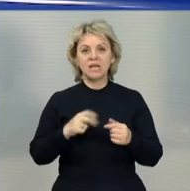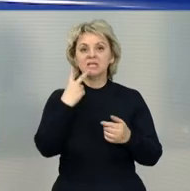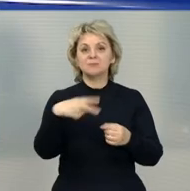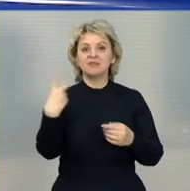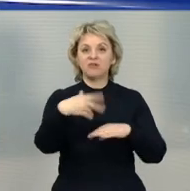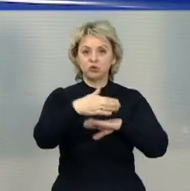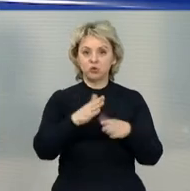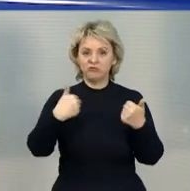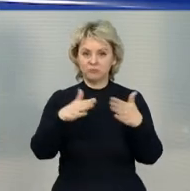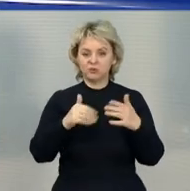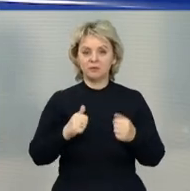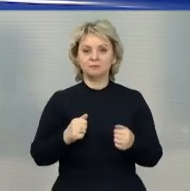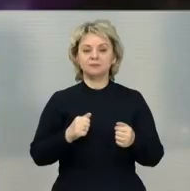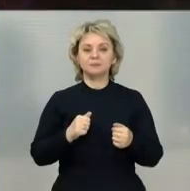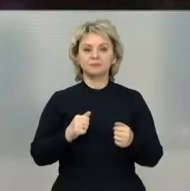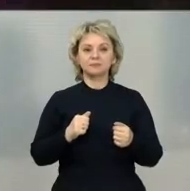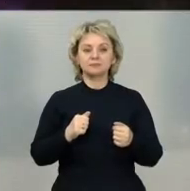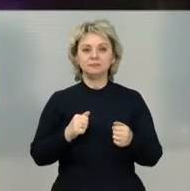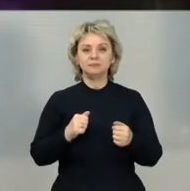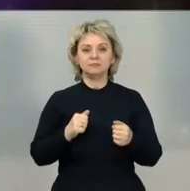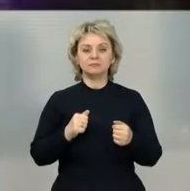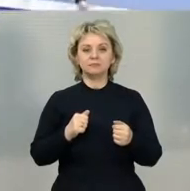Смотрите во второй части выпуска.